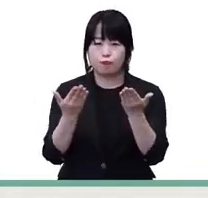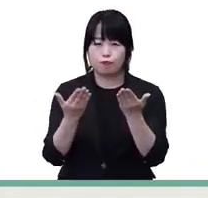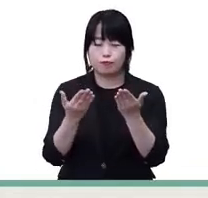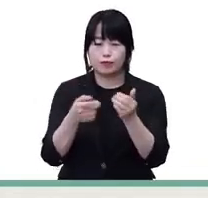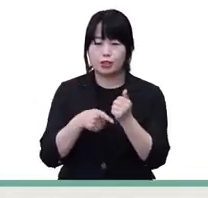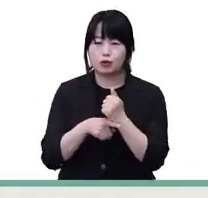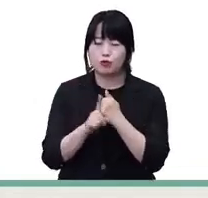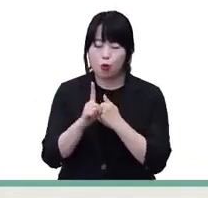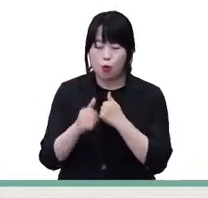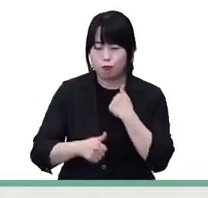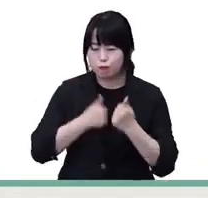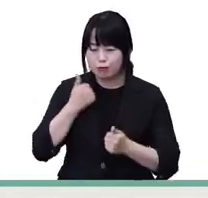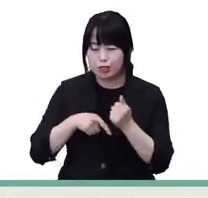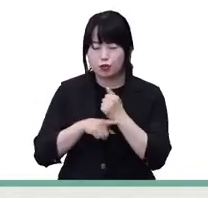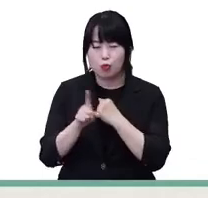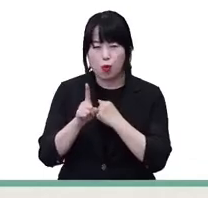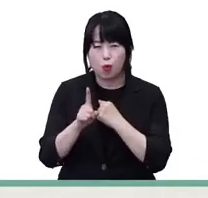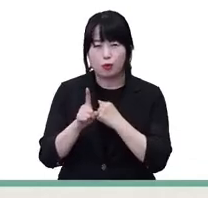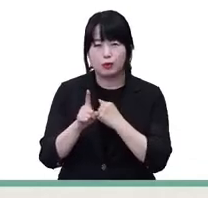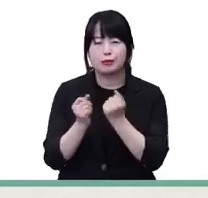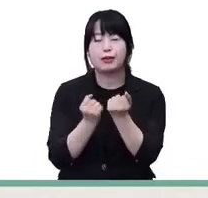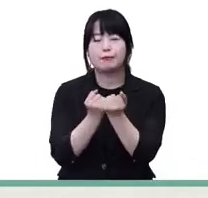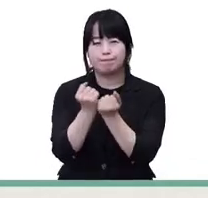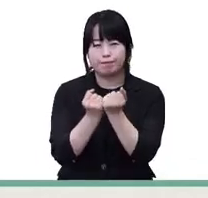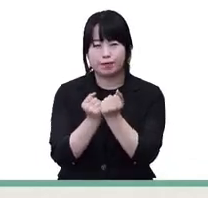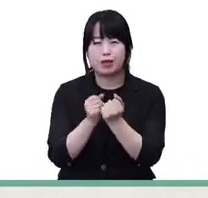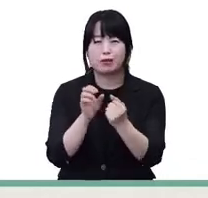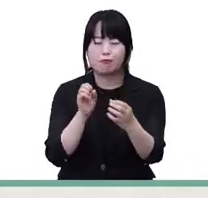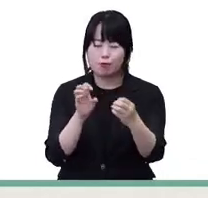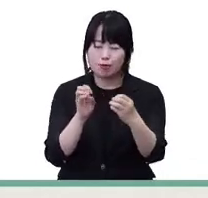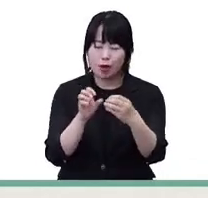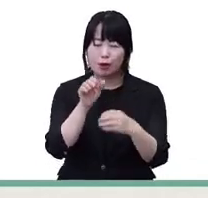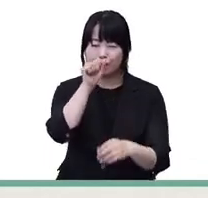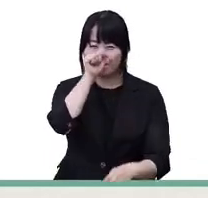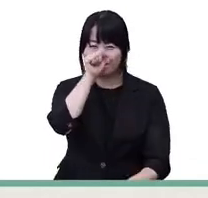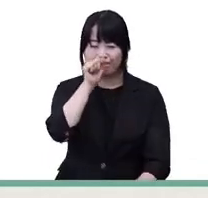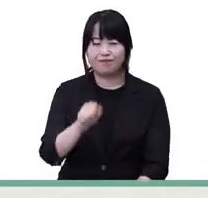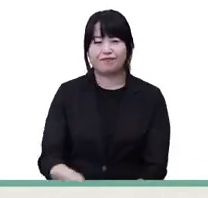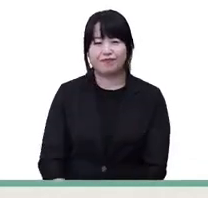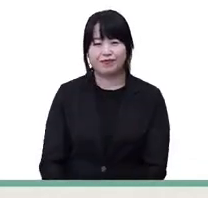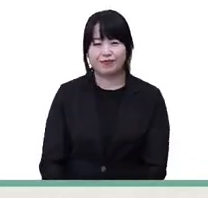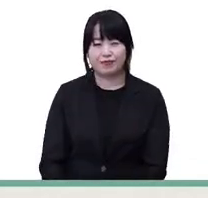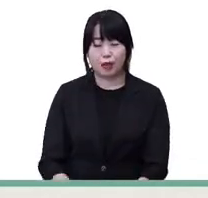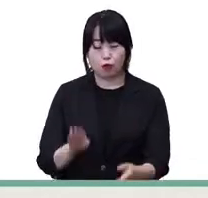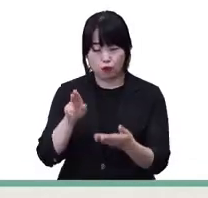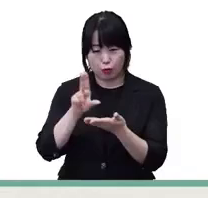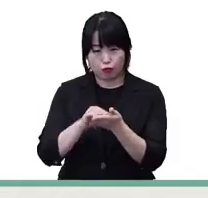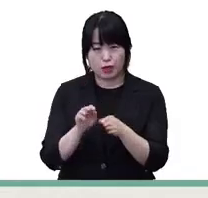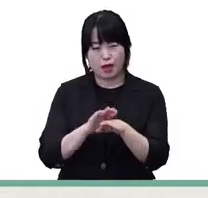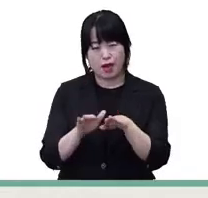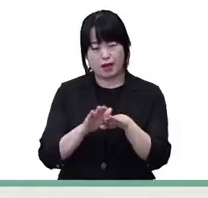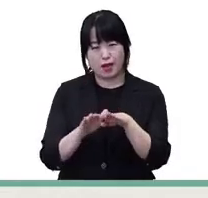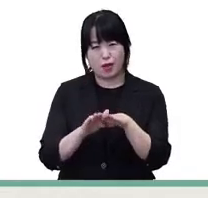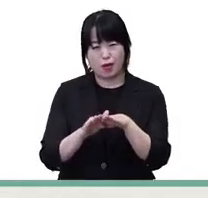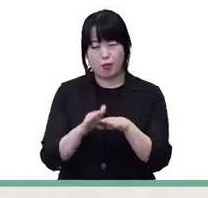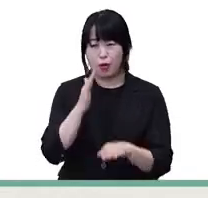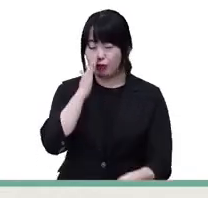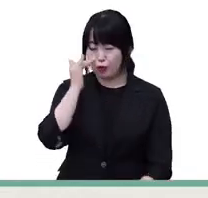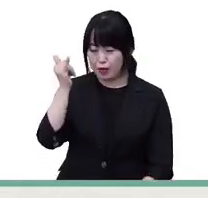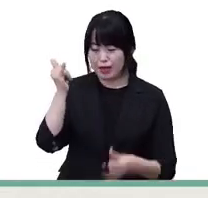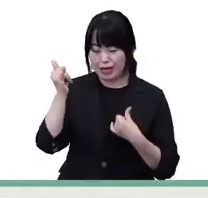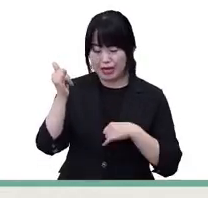하고 본인도 그걸 잘 듣고 공감해 주면서 이거를 해결하는, 이게 이제 가정에서